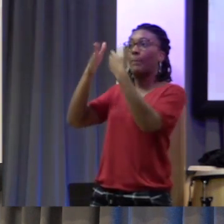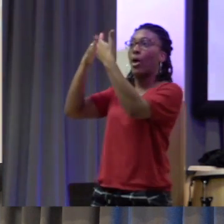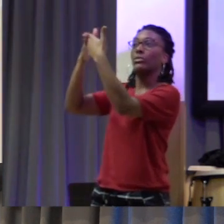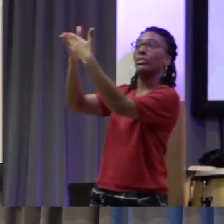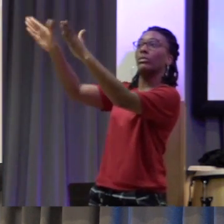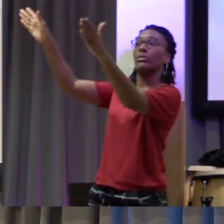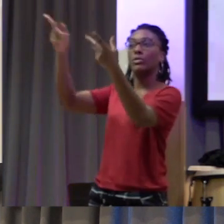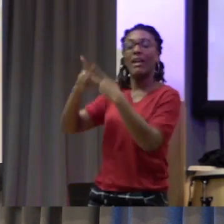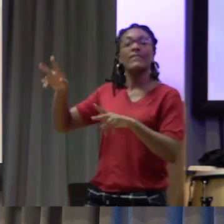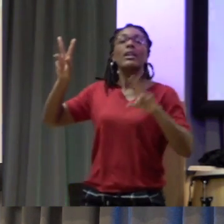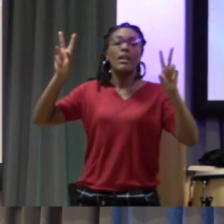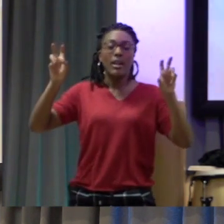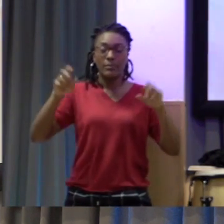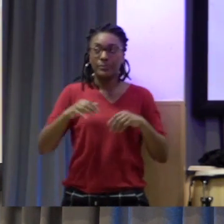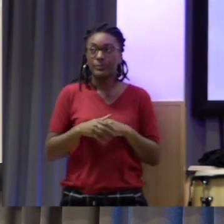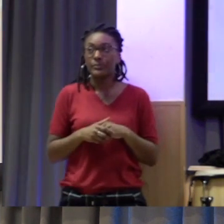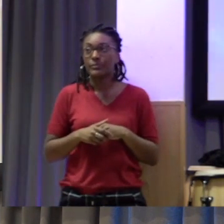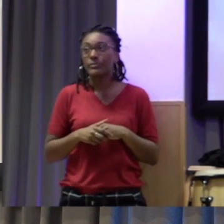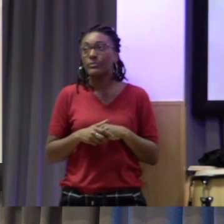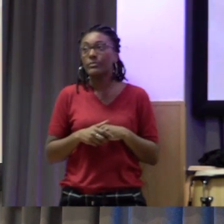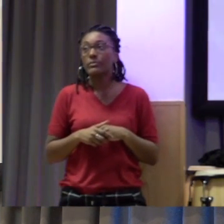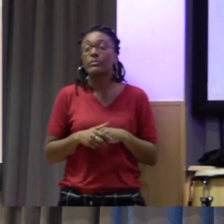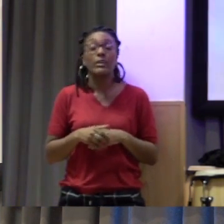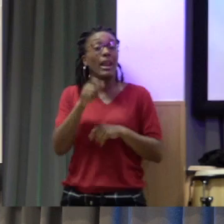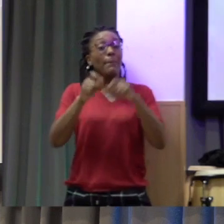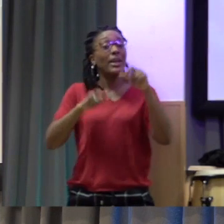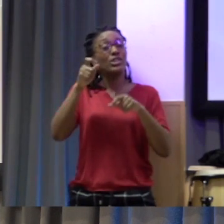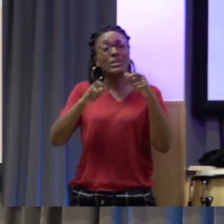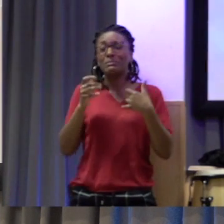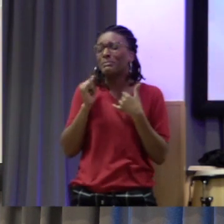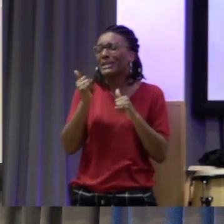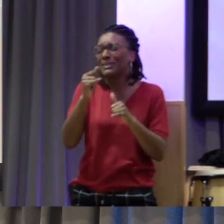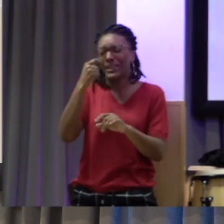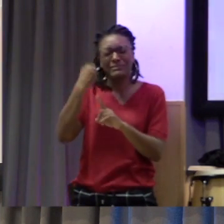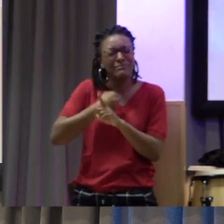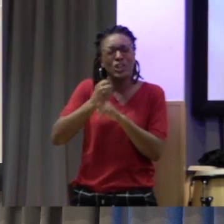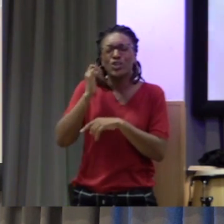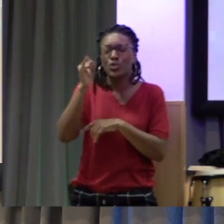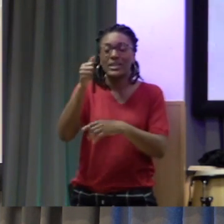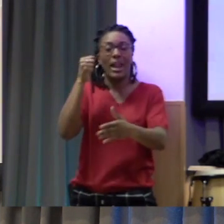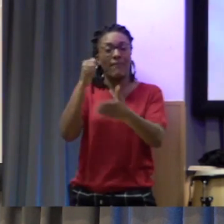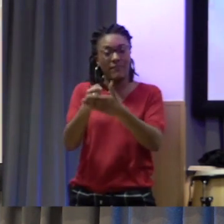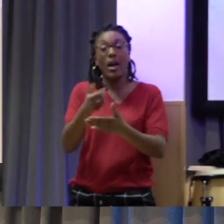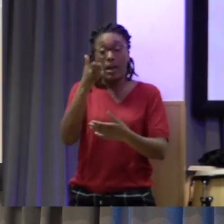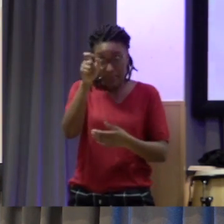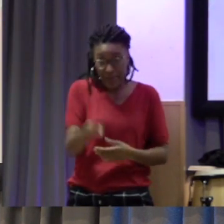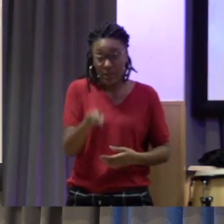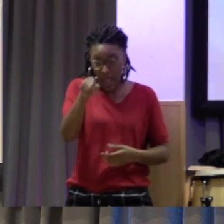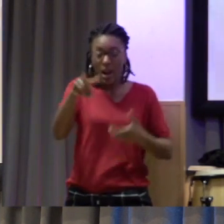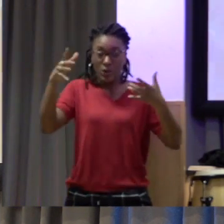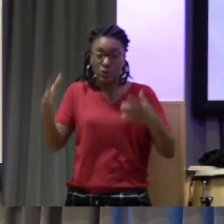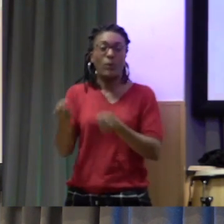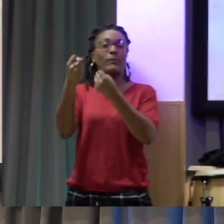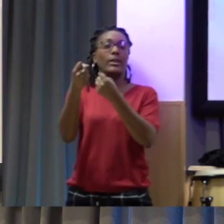la ville. Celui qui persévérera jusqu'à la fin sera sauvé.